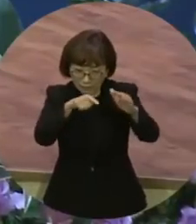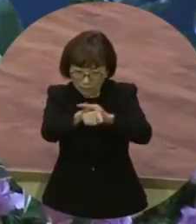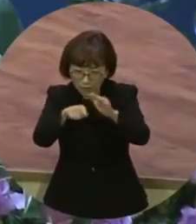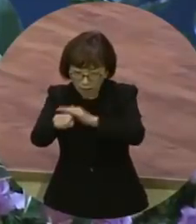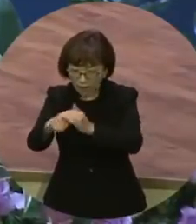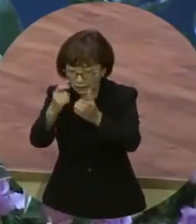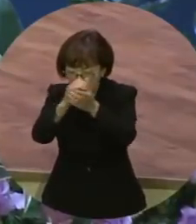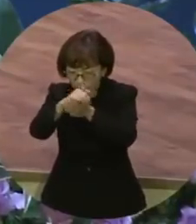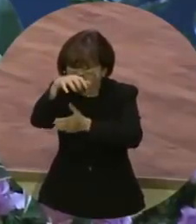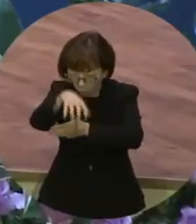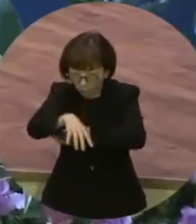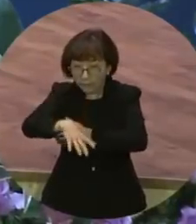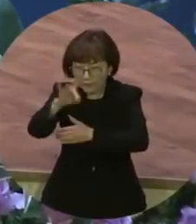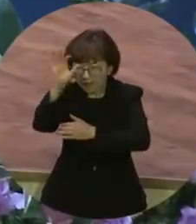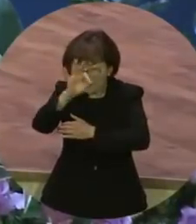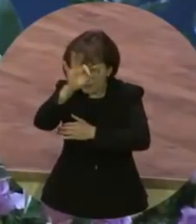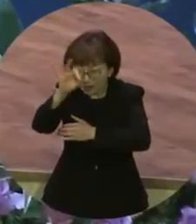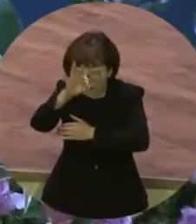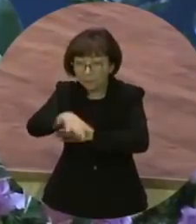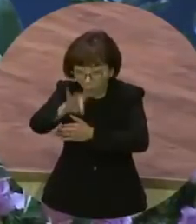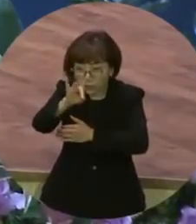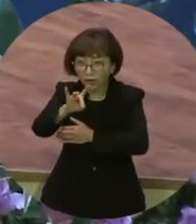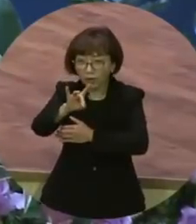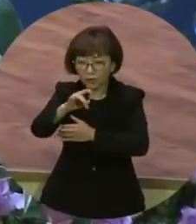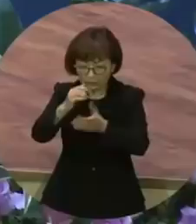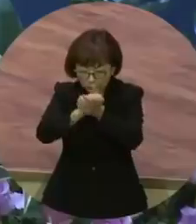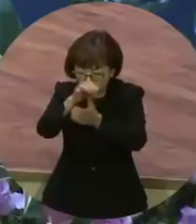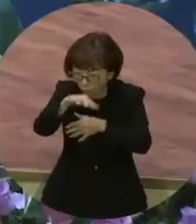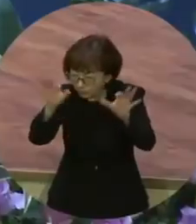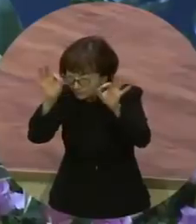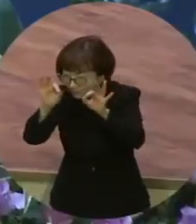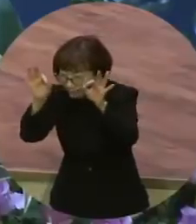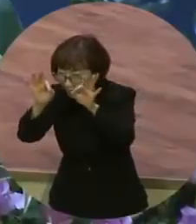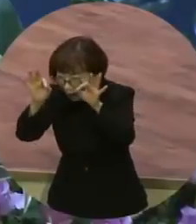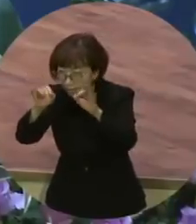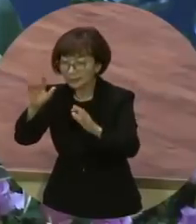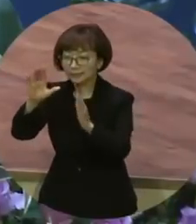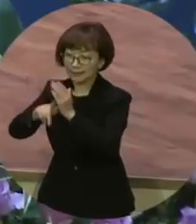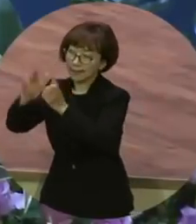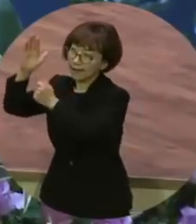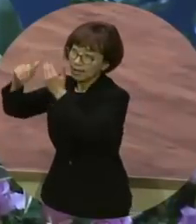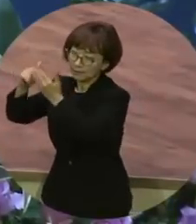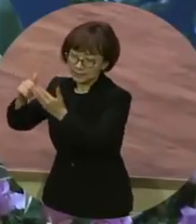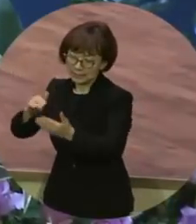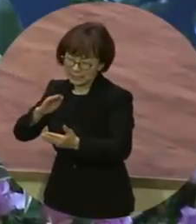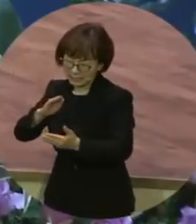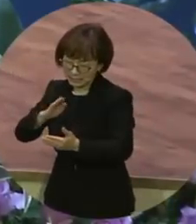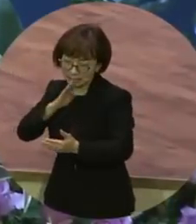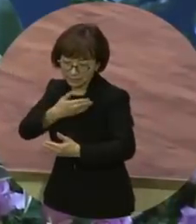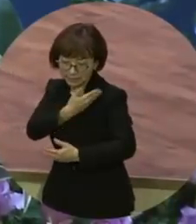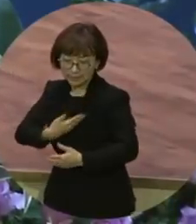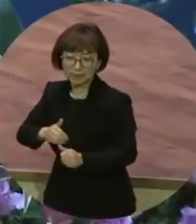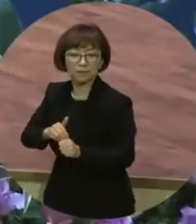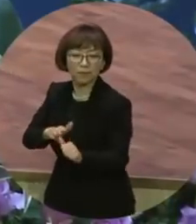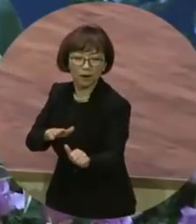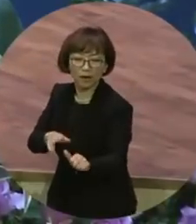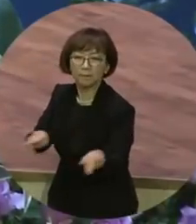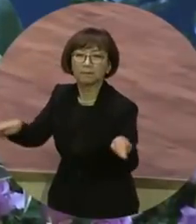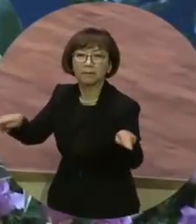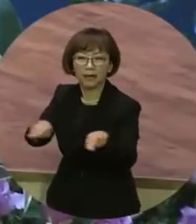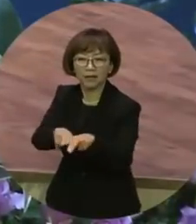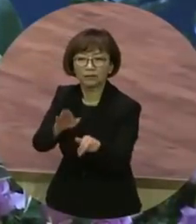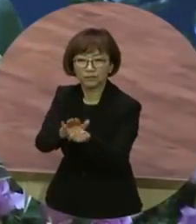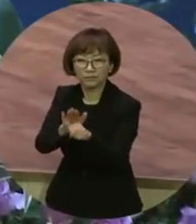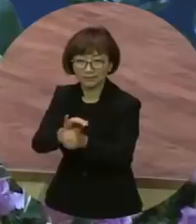평상시에 하나님을 행복한 기도를 누리는 바울을 통해서 하나님은 시대적인 제자를 붙이셨습니다. 여러분 말씀 붙잡은